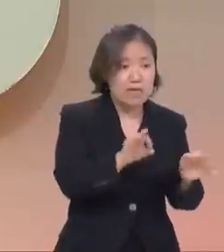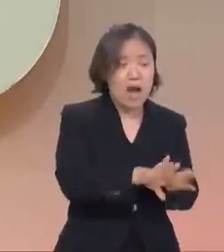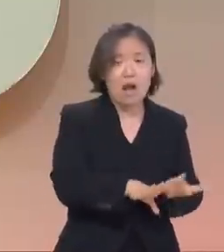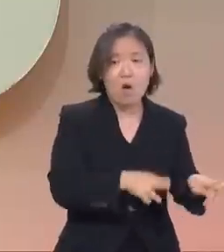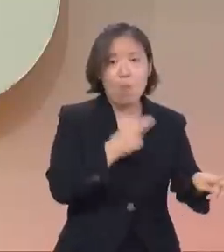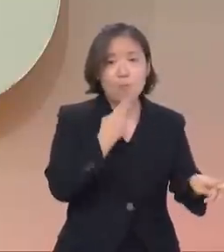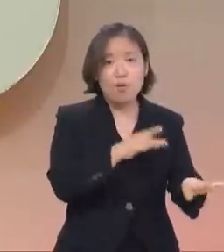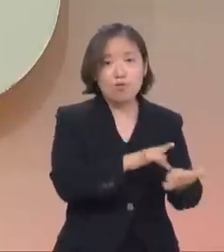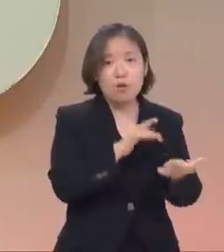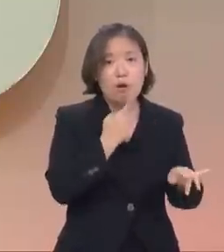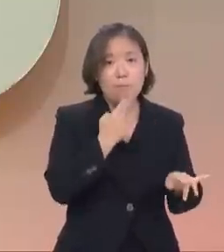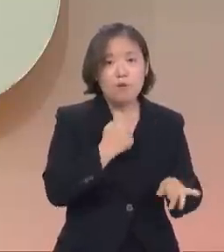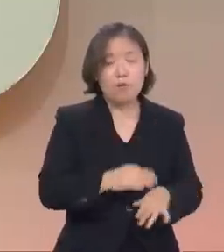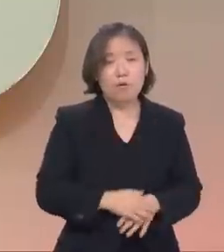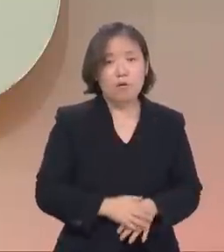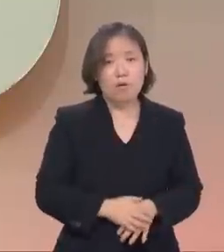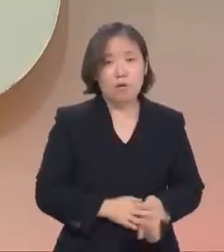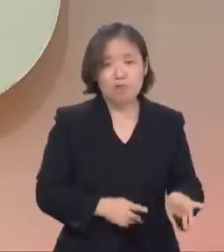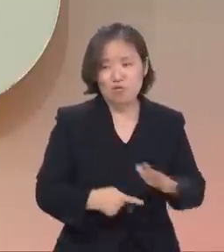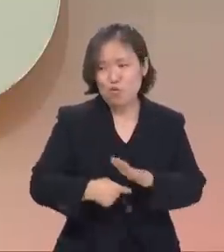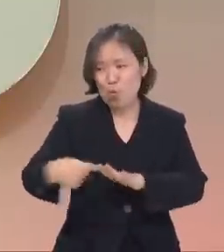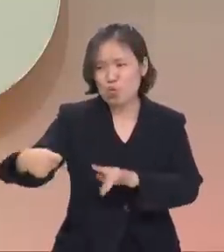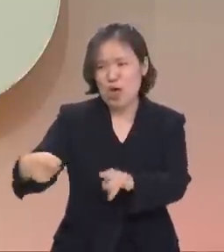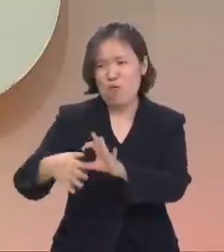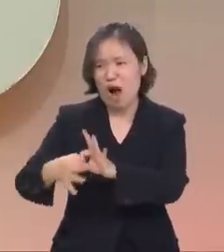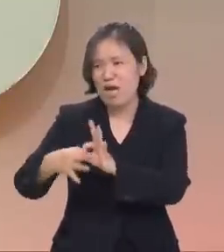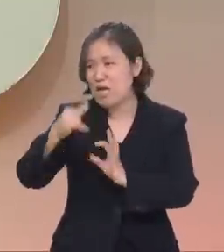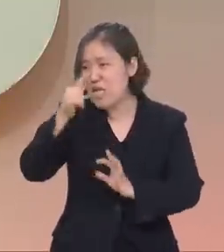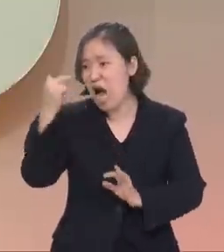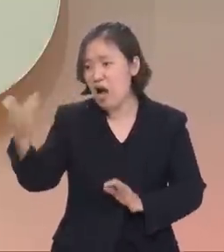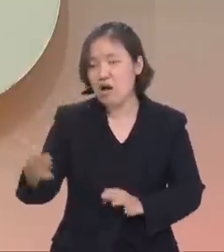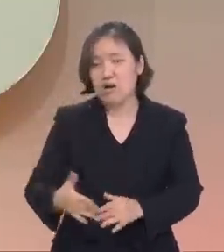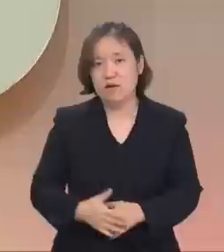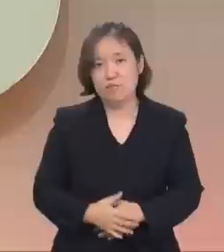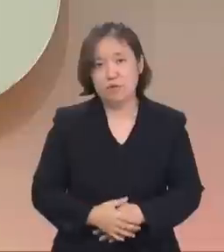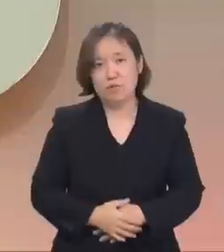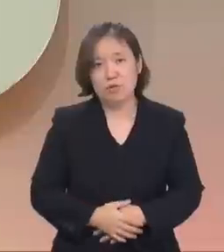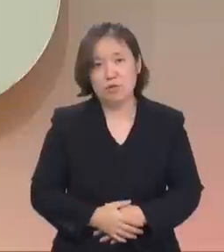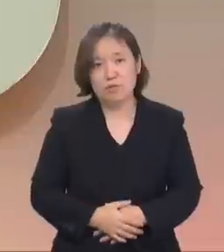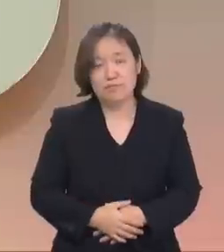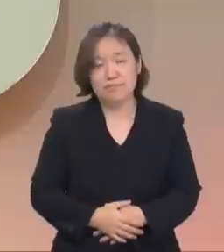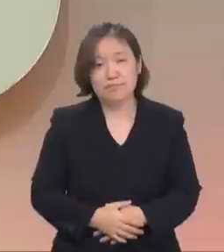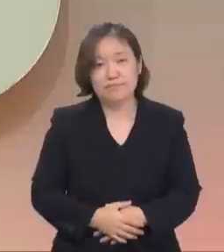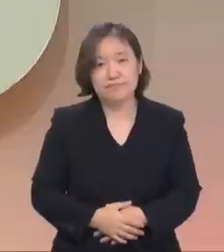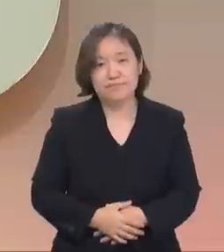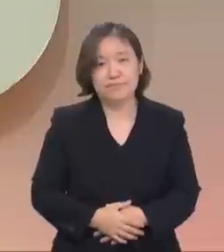말이 사라졌다 너 도둑놈들하고 내 통한 거지